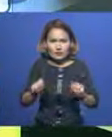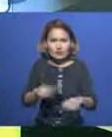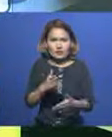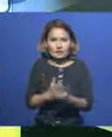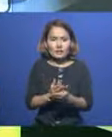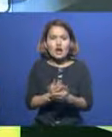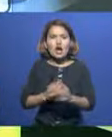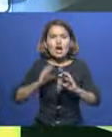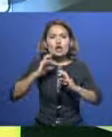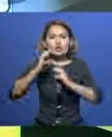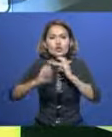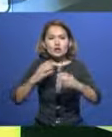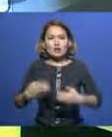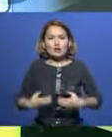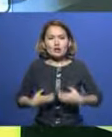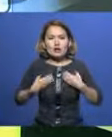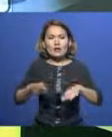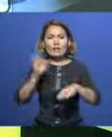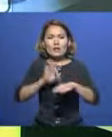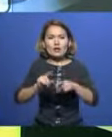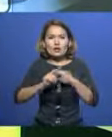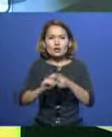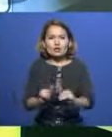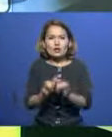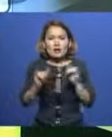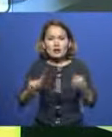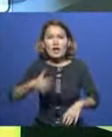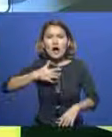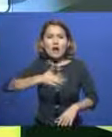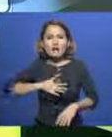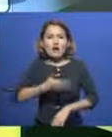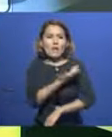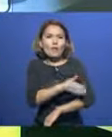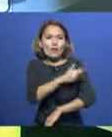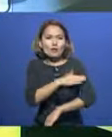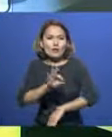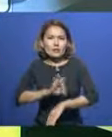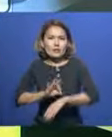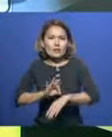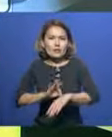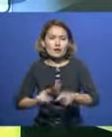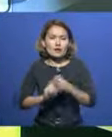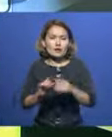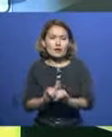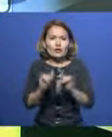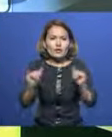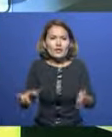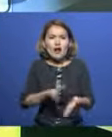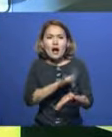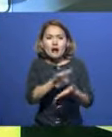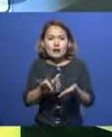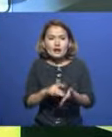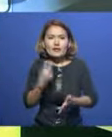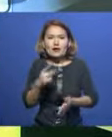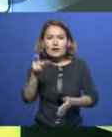Дүние жүзін дүрліктірген Эбола безгегі Канада мен Польшаға да жетті. Канаданың Аттава және Бельвиль қалаларының екі тұрғыны қатерлі індетті